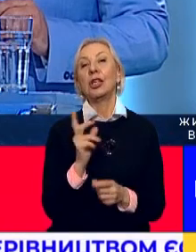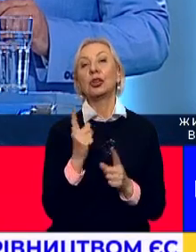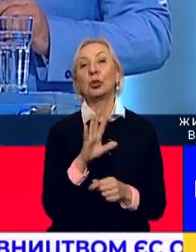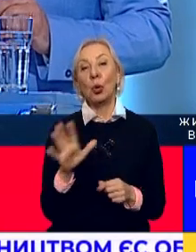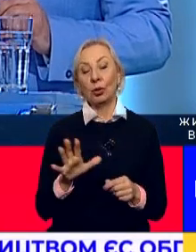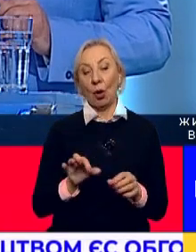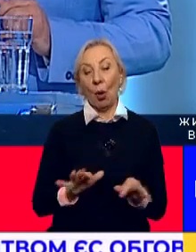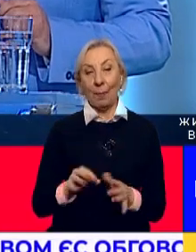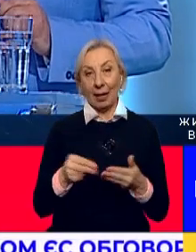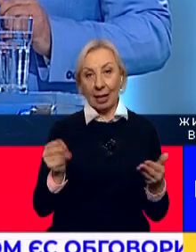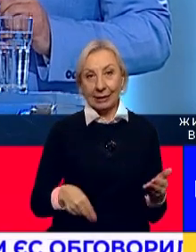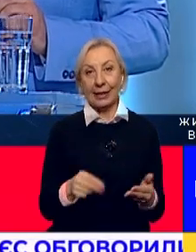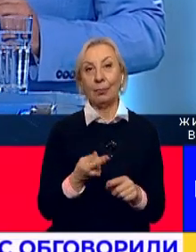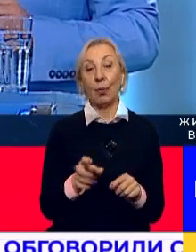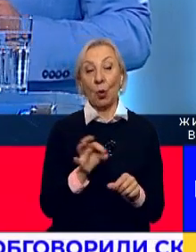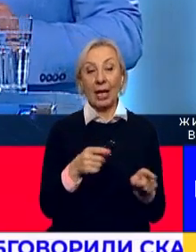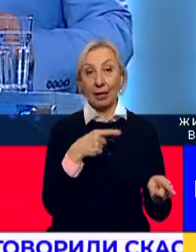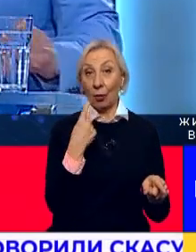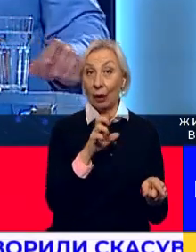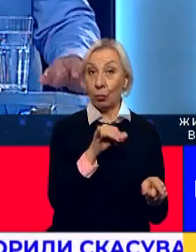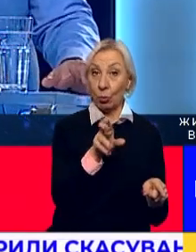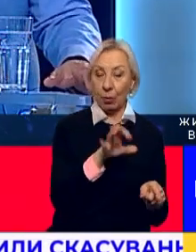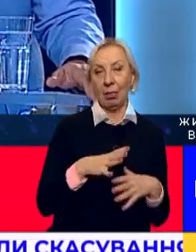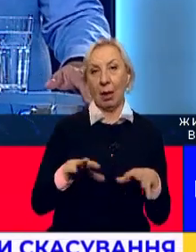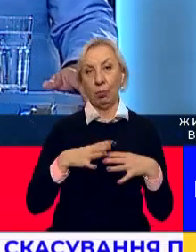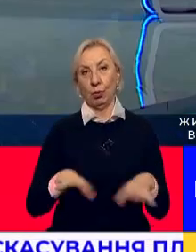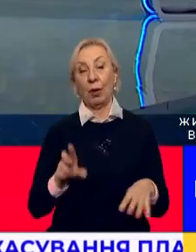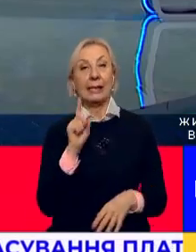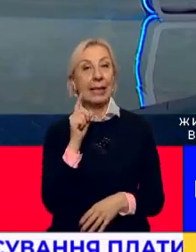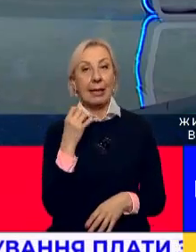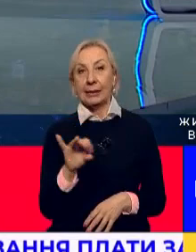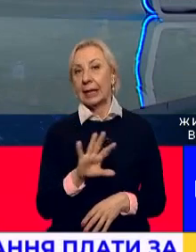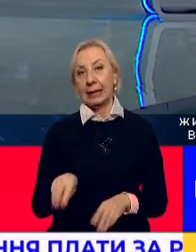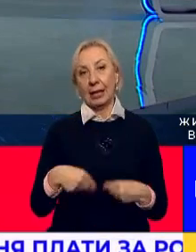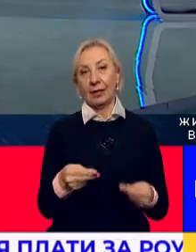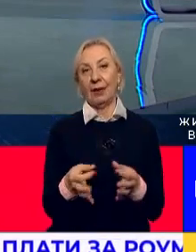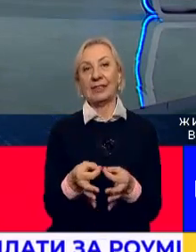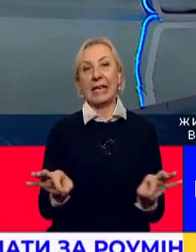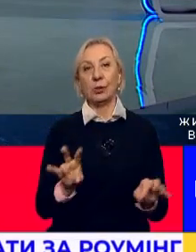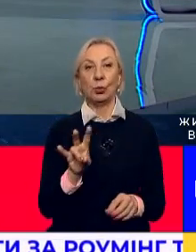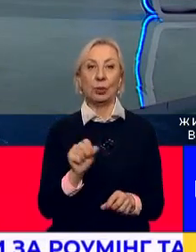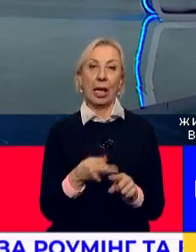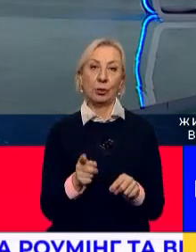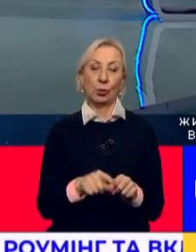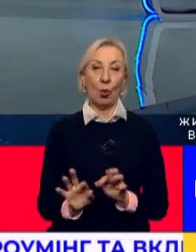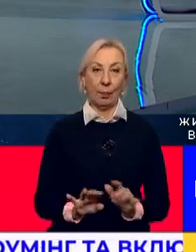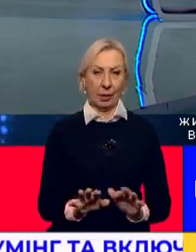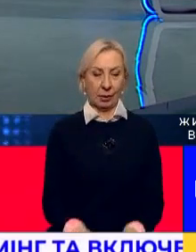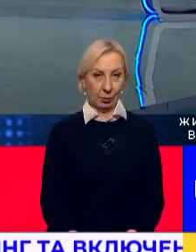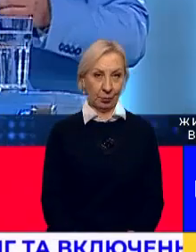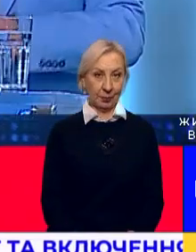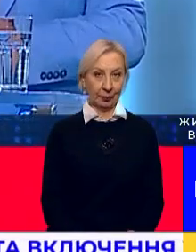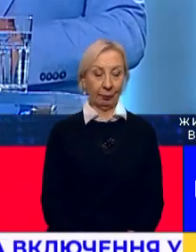яку говорить пан Бурба, не було. І він же додав, що Зеленський не давав санкцію на цю операцію. Ви зрозуміли, коли